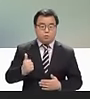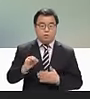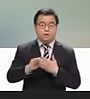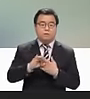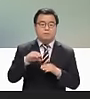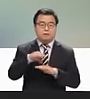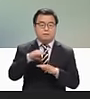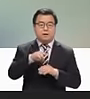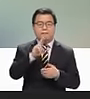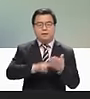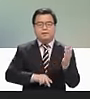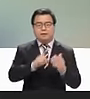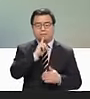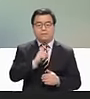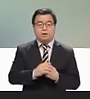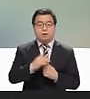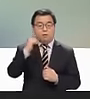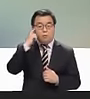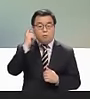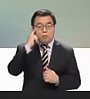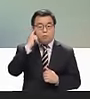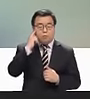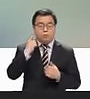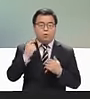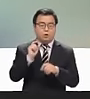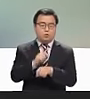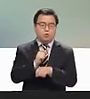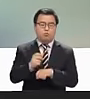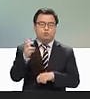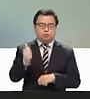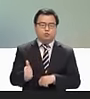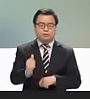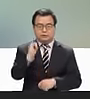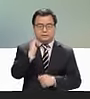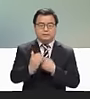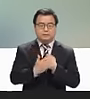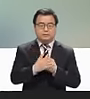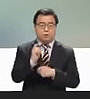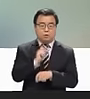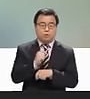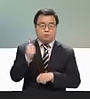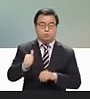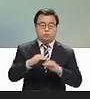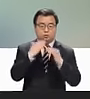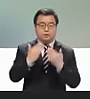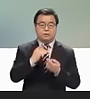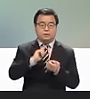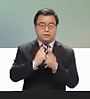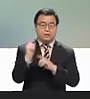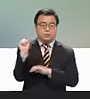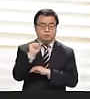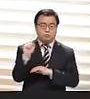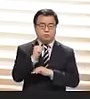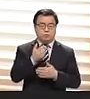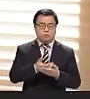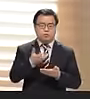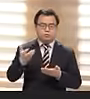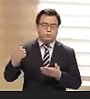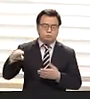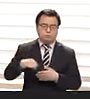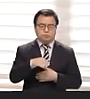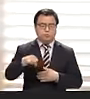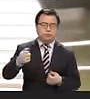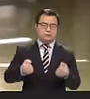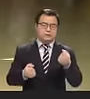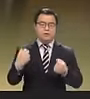얘기가 있어요. 왜 파냐? 교무부장이 있으니까. 교무부장이 모든 대리운전과 실어다 나르는 역할을 해요.